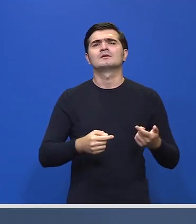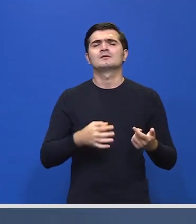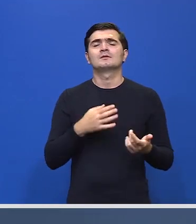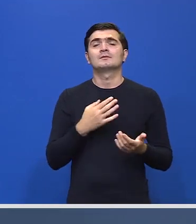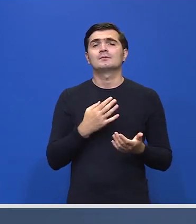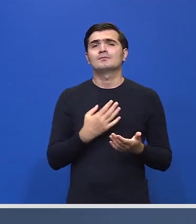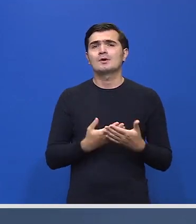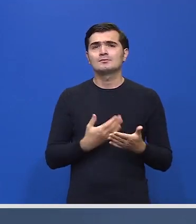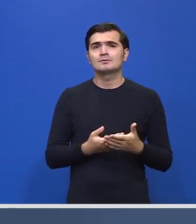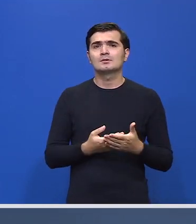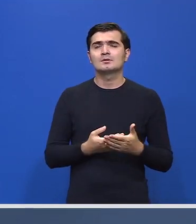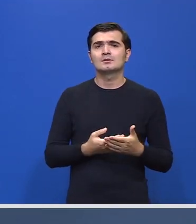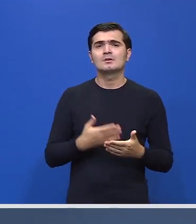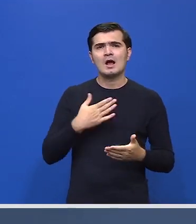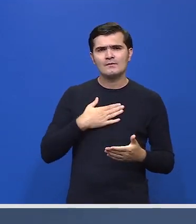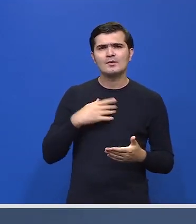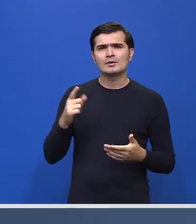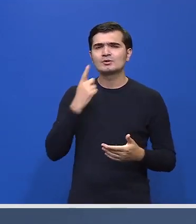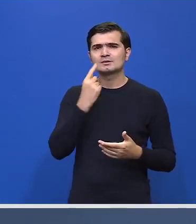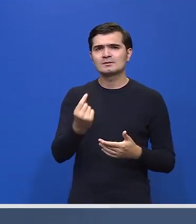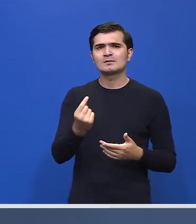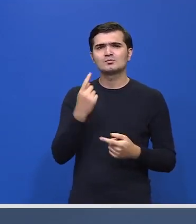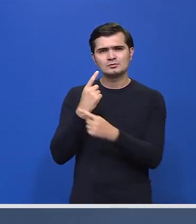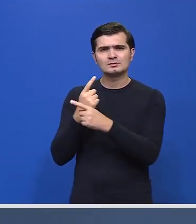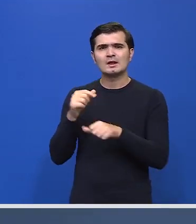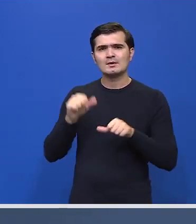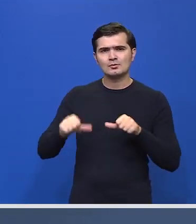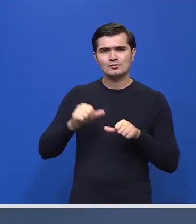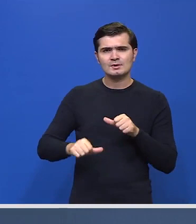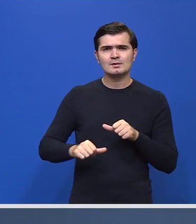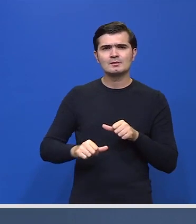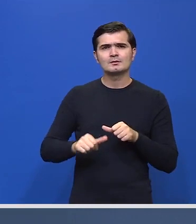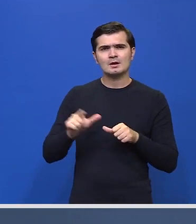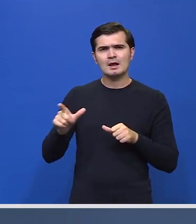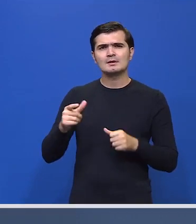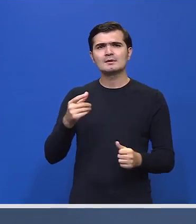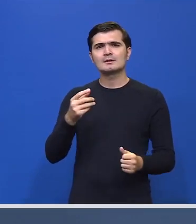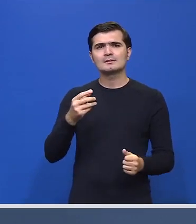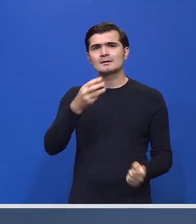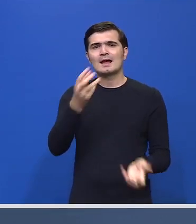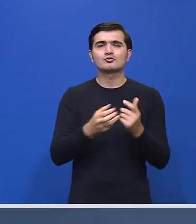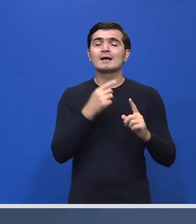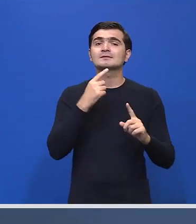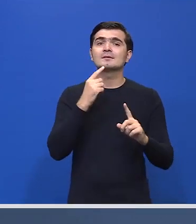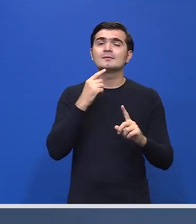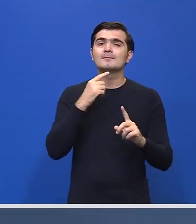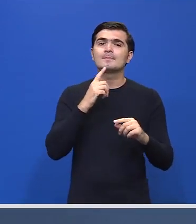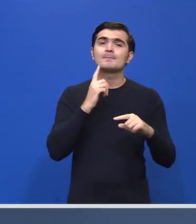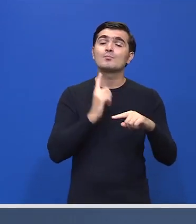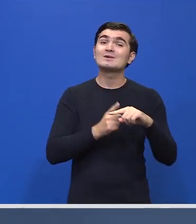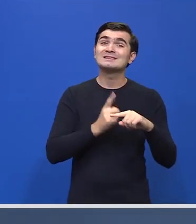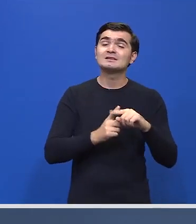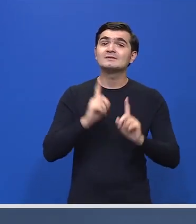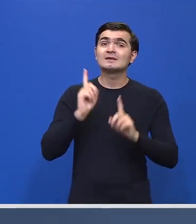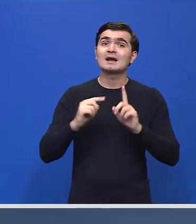pentru că avem acest feedback din economie, economia reacționează pozitiv atâta timp cât este sprijinită și trebuie